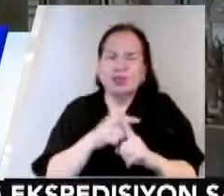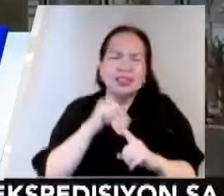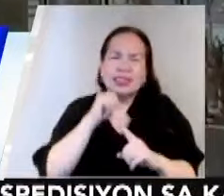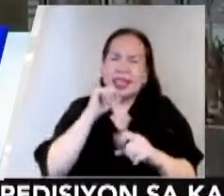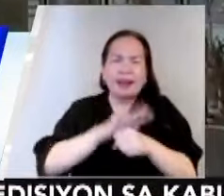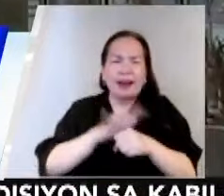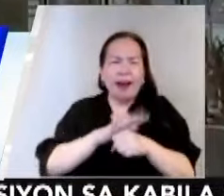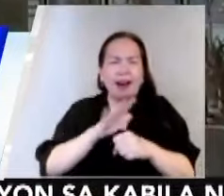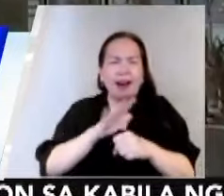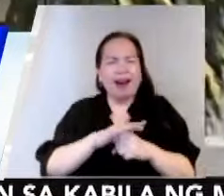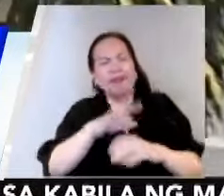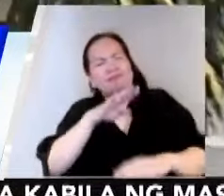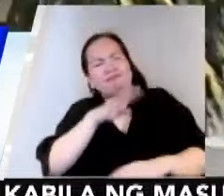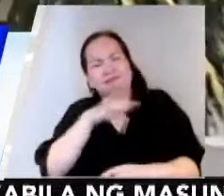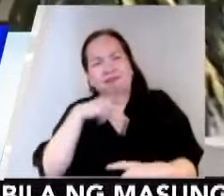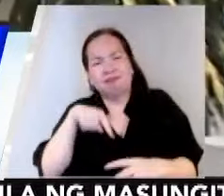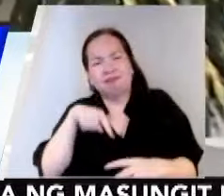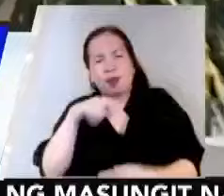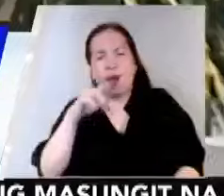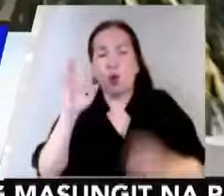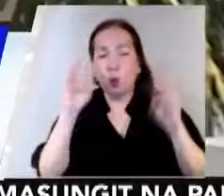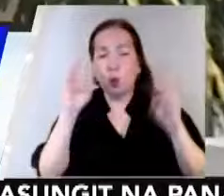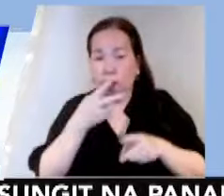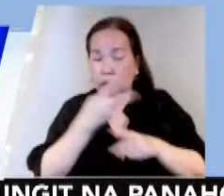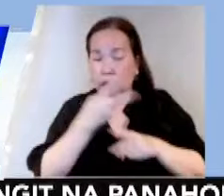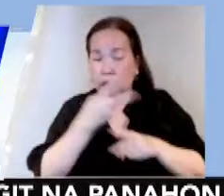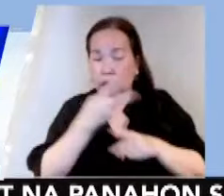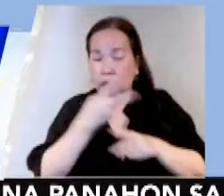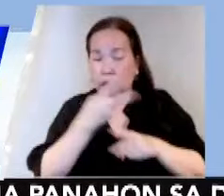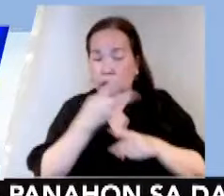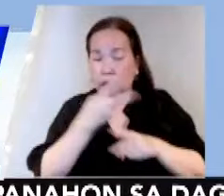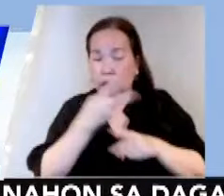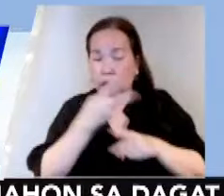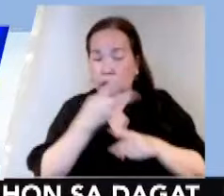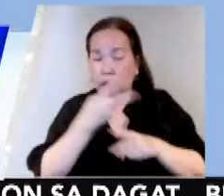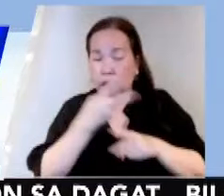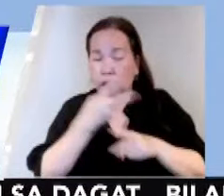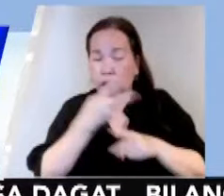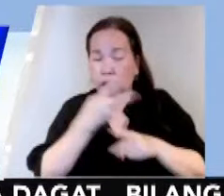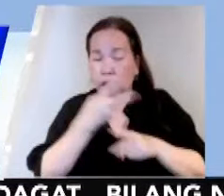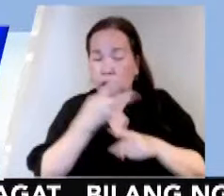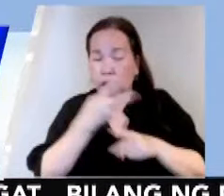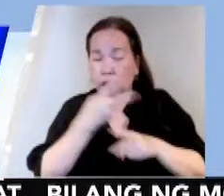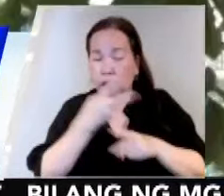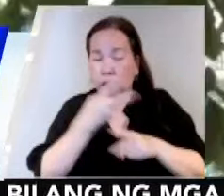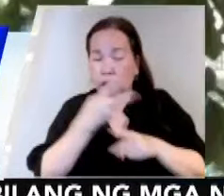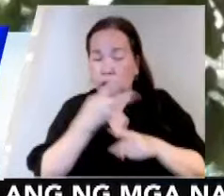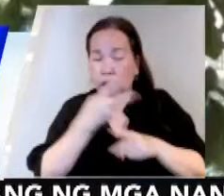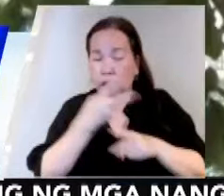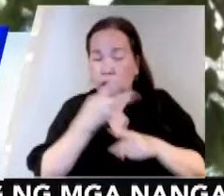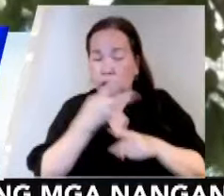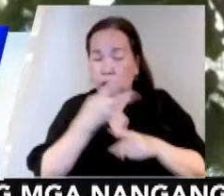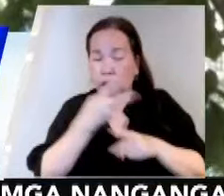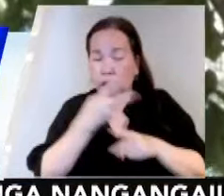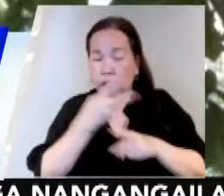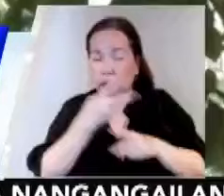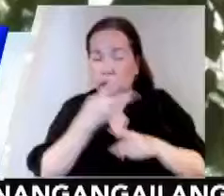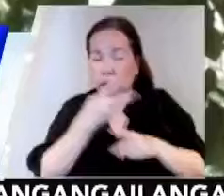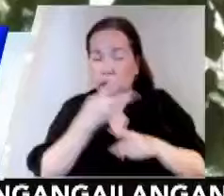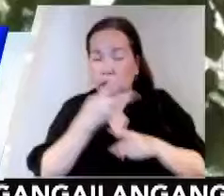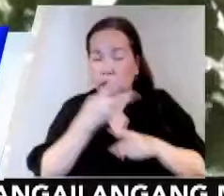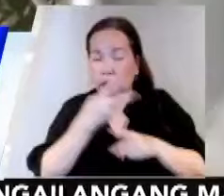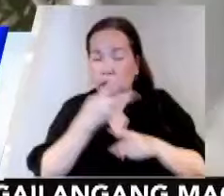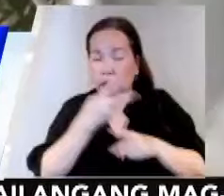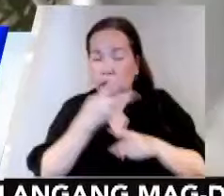ng PAGASA kung titignan ng international standards base sa World Meteorological Organization. Mahal daw kasi ang maglagay